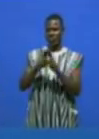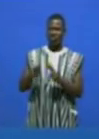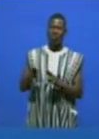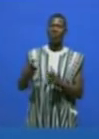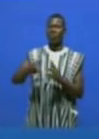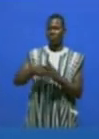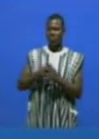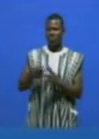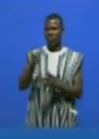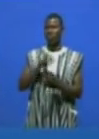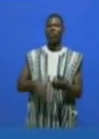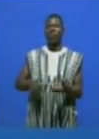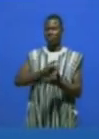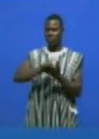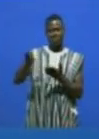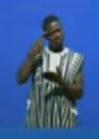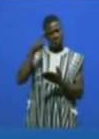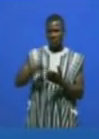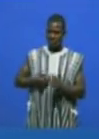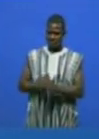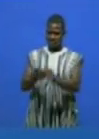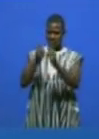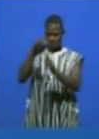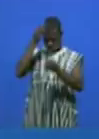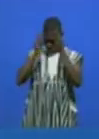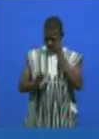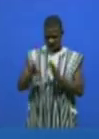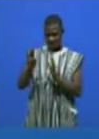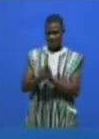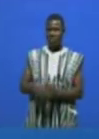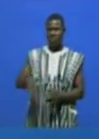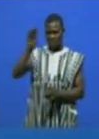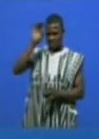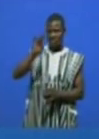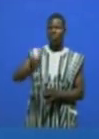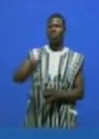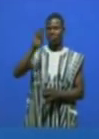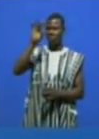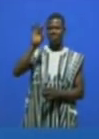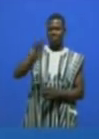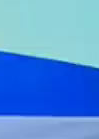la suite donc de l'audience et du jugement de 84 accusé dans ce procès là